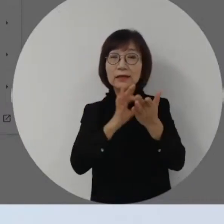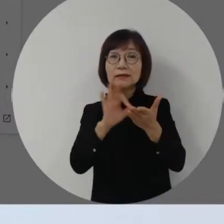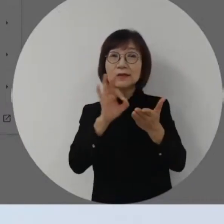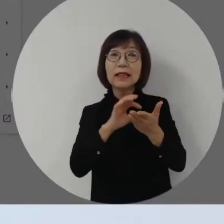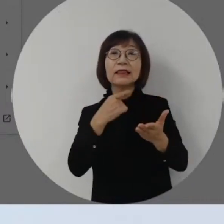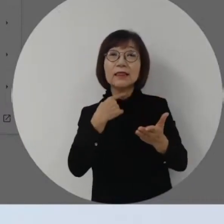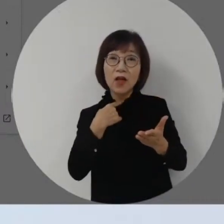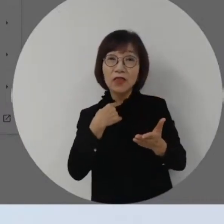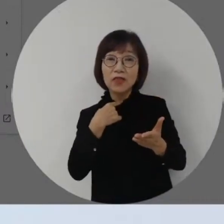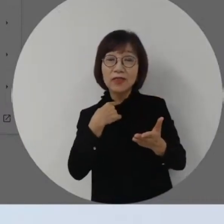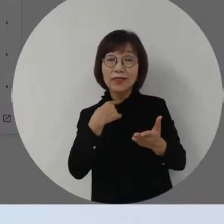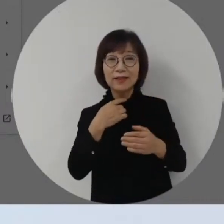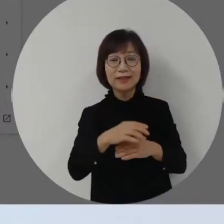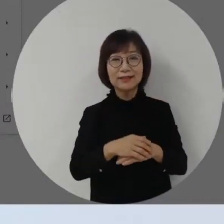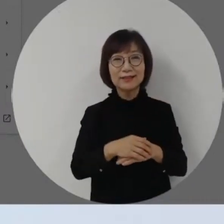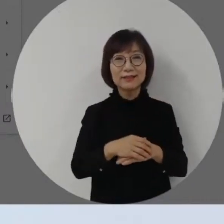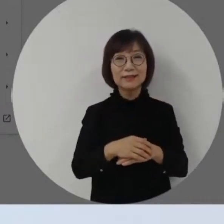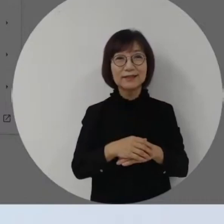체크